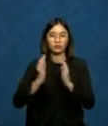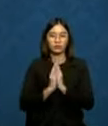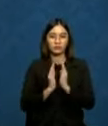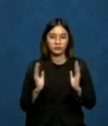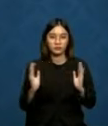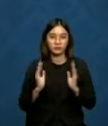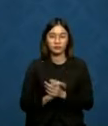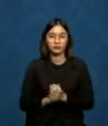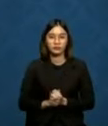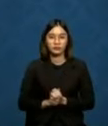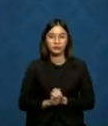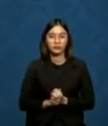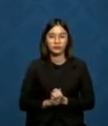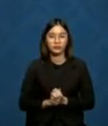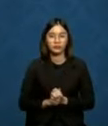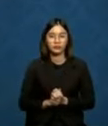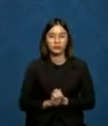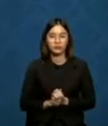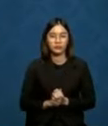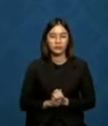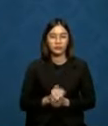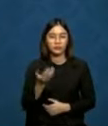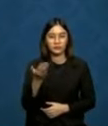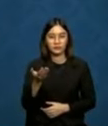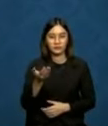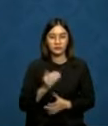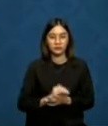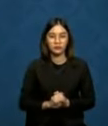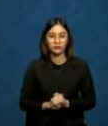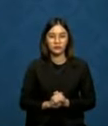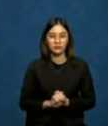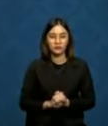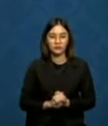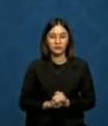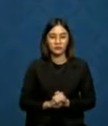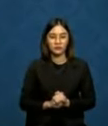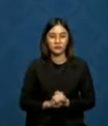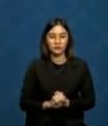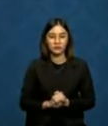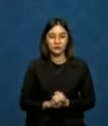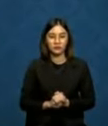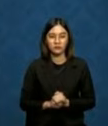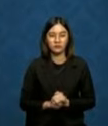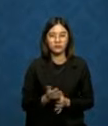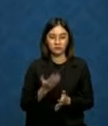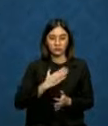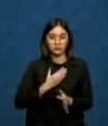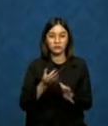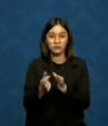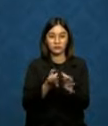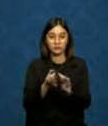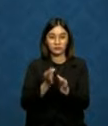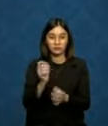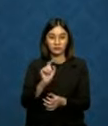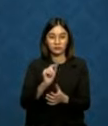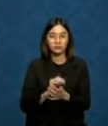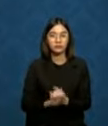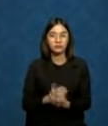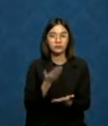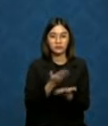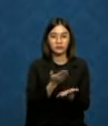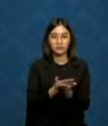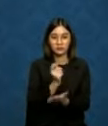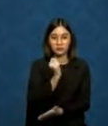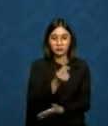คุณด้วยครับขอบพระคุณครับครับเชิญผู้ชี้แจงครับค่ะขออนุญาตอ่าชี้แจงนะคะในกรณีที่ค่า